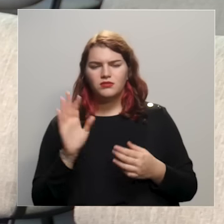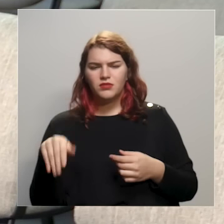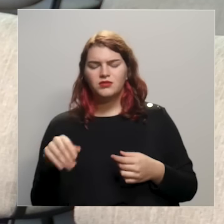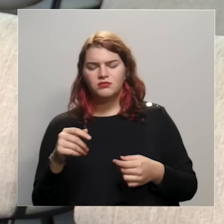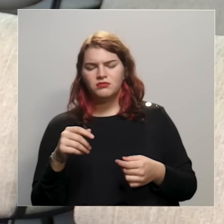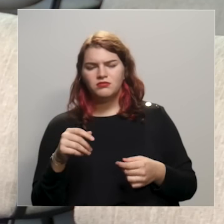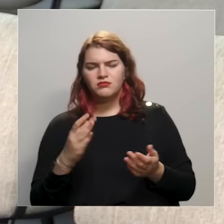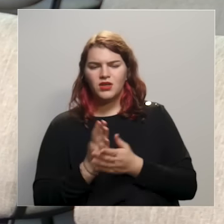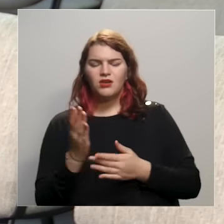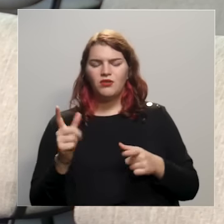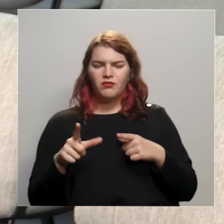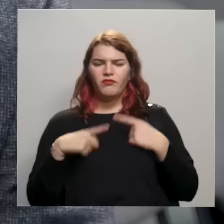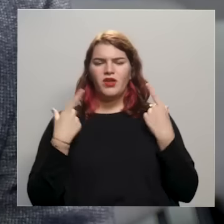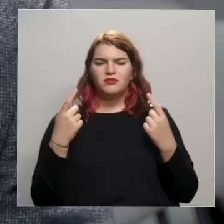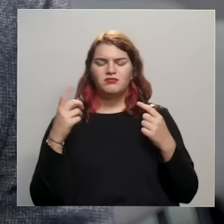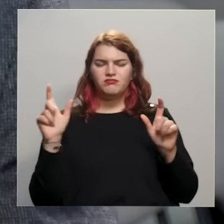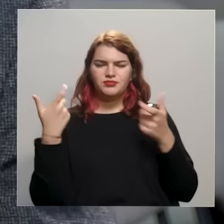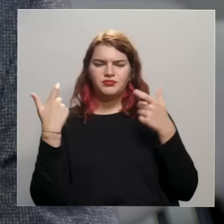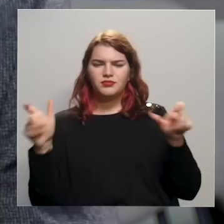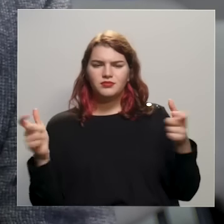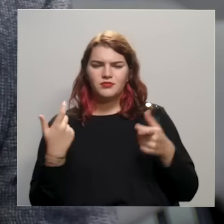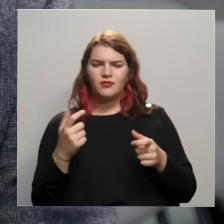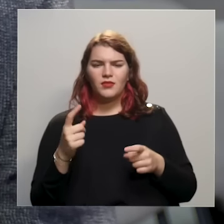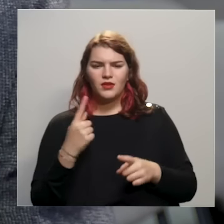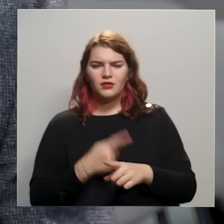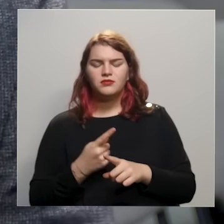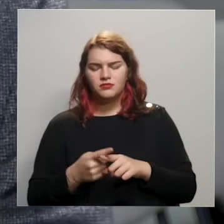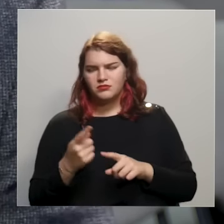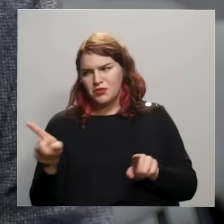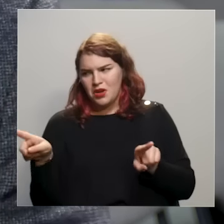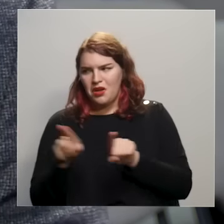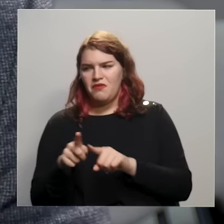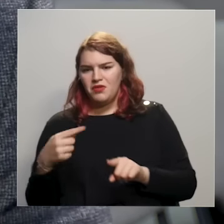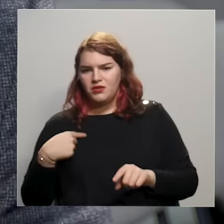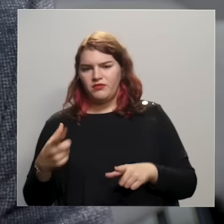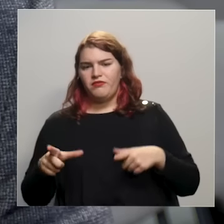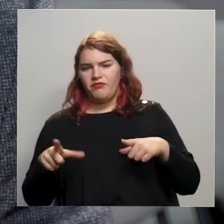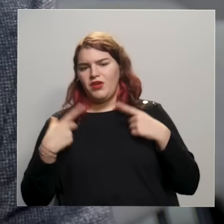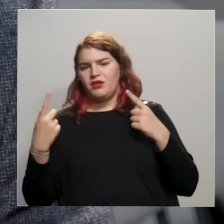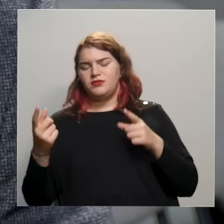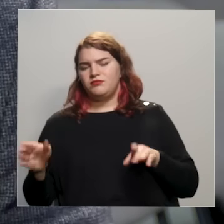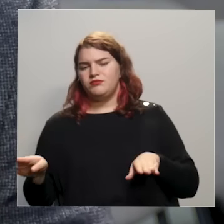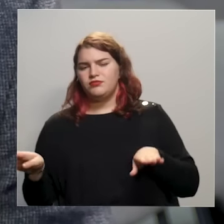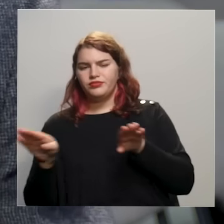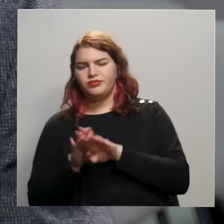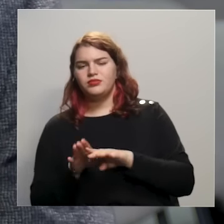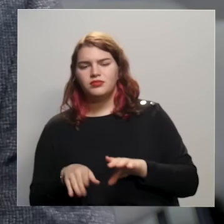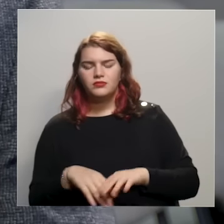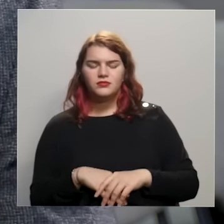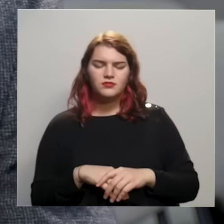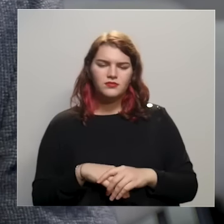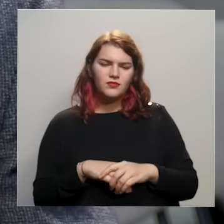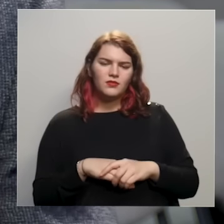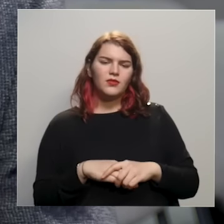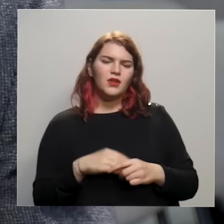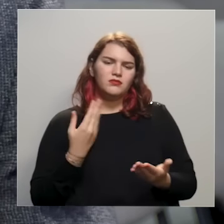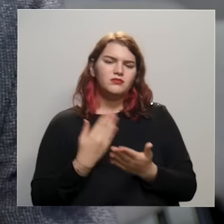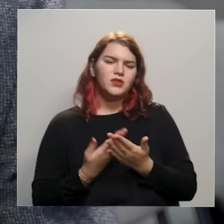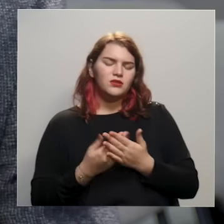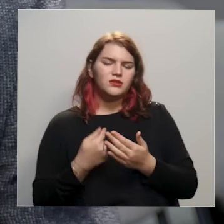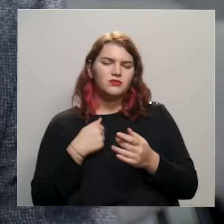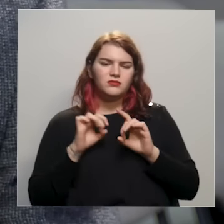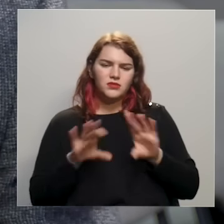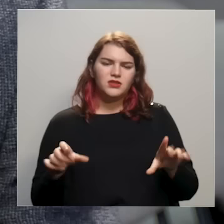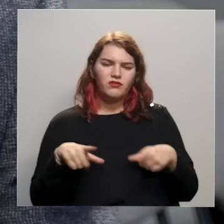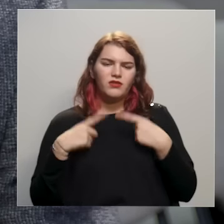viața, și încet, încet și eu, mai prost, ia să fac și eu, să vedem cum e. Da. Și asta m-a